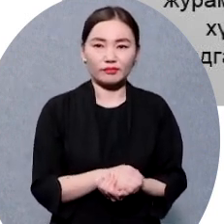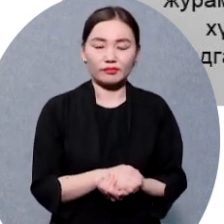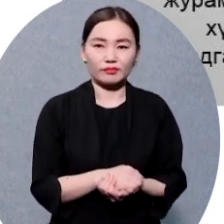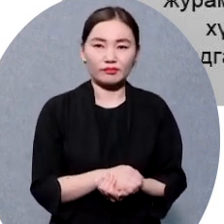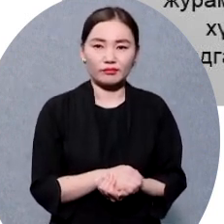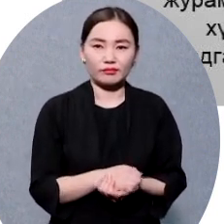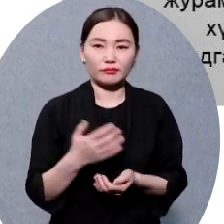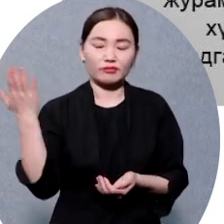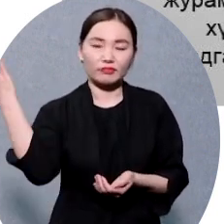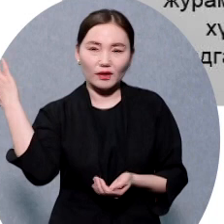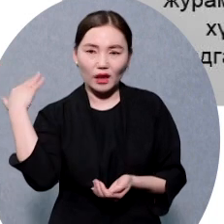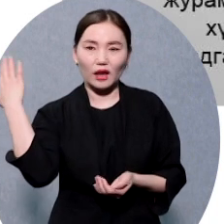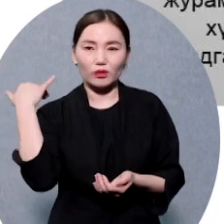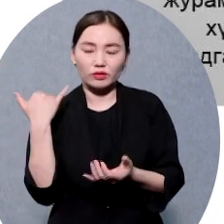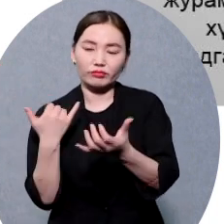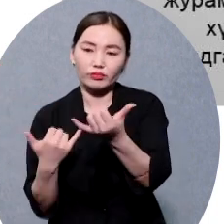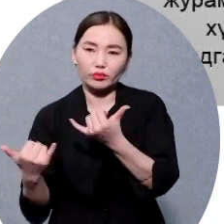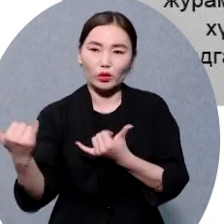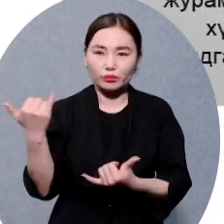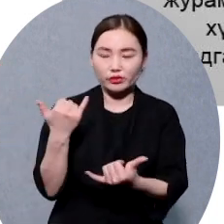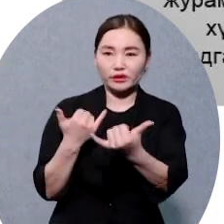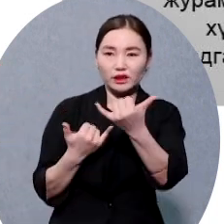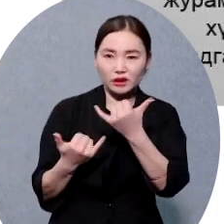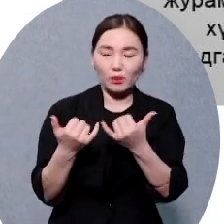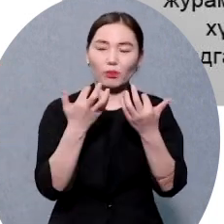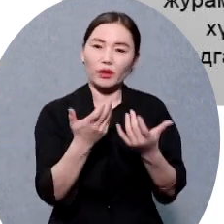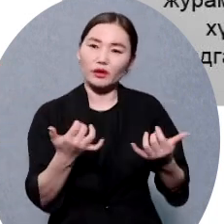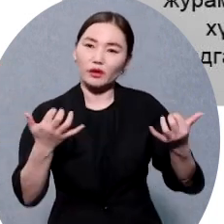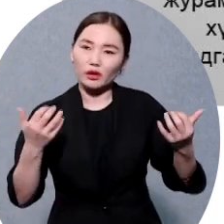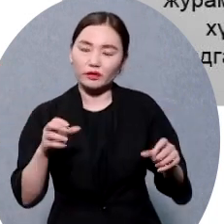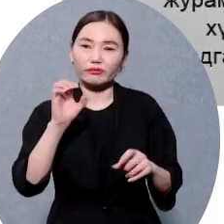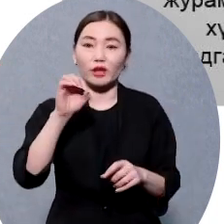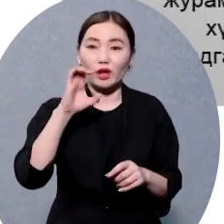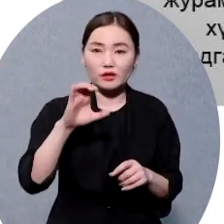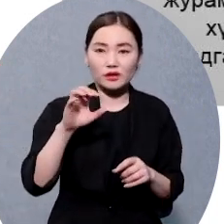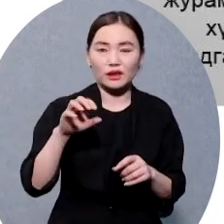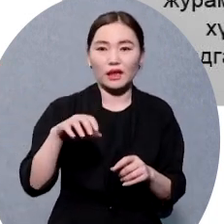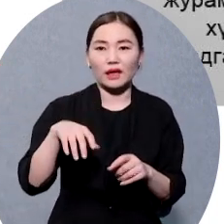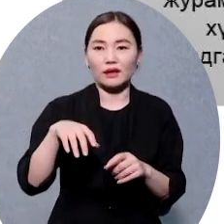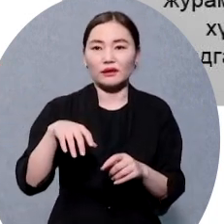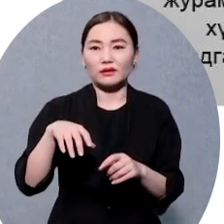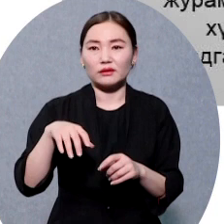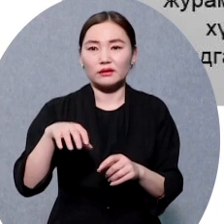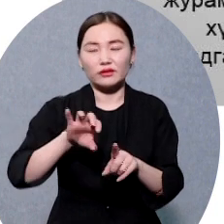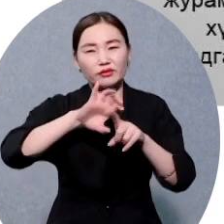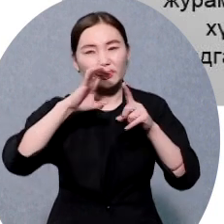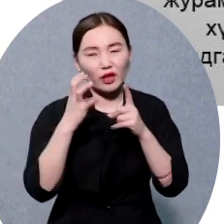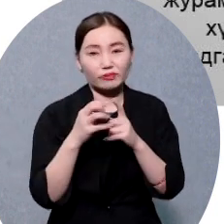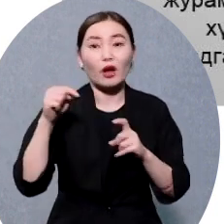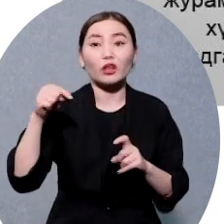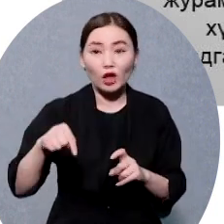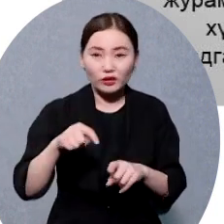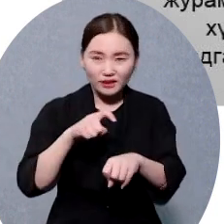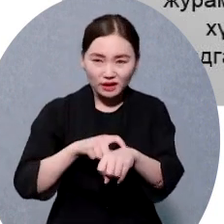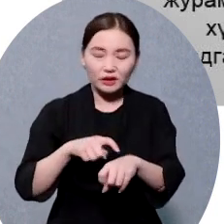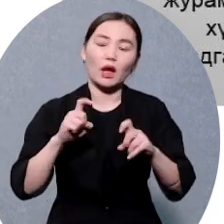одоо ямар хувцас өмсөж байна. Тэр одоо дэг жаягийг бол бүгдийг нь бол зан базар бол тухайн үедээ Монгол одоо